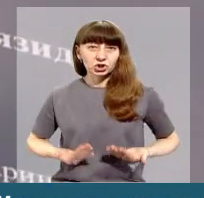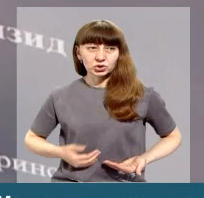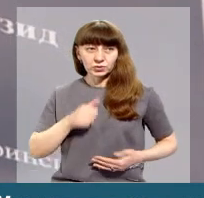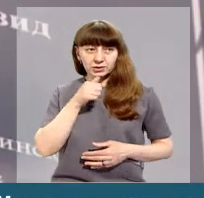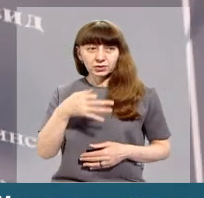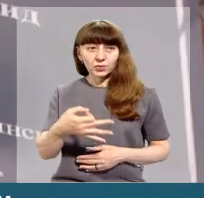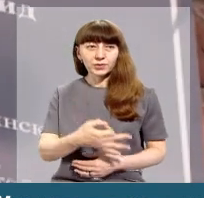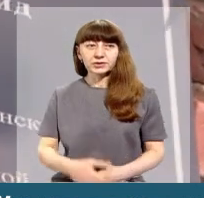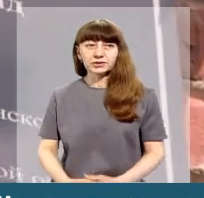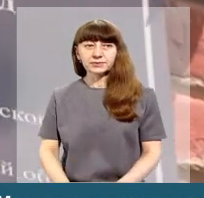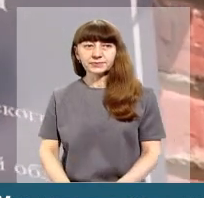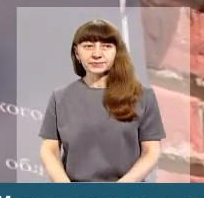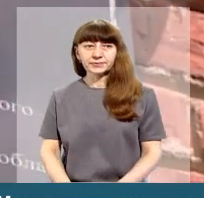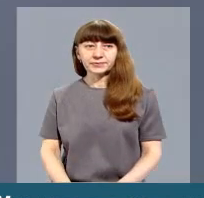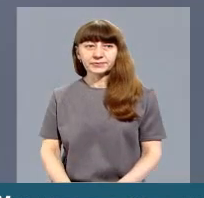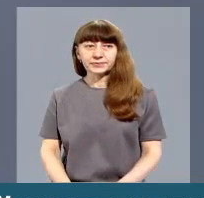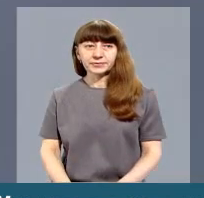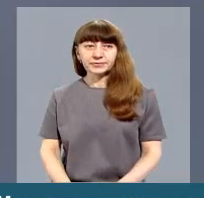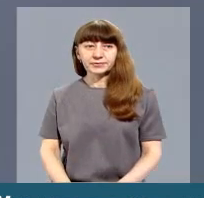области.